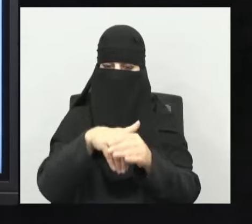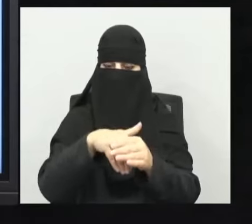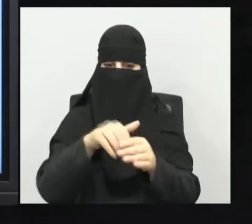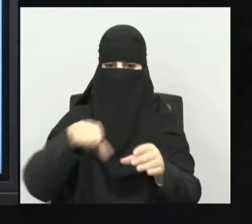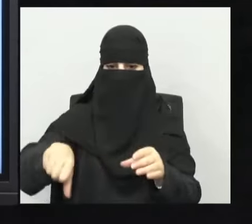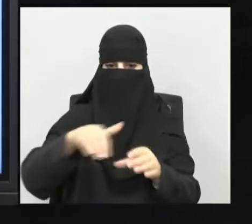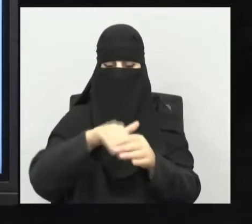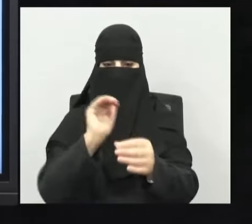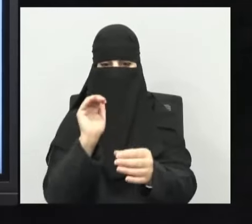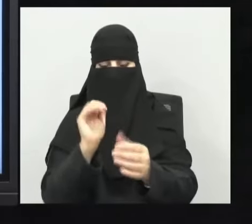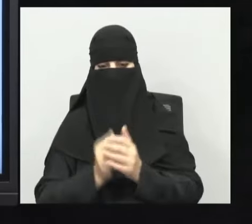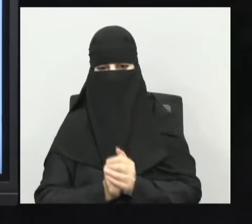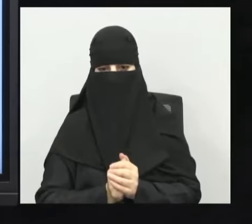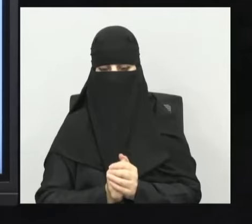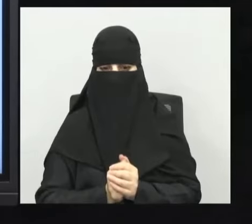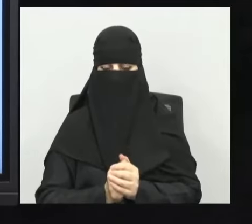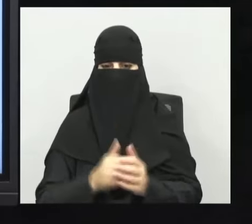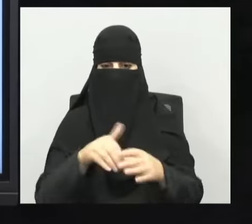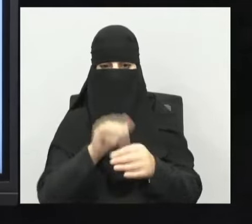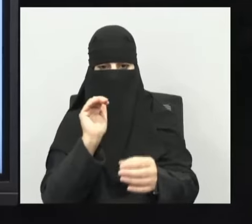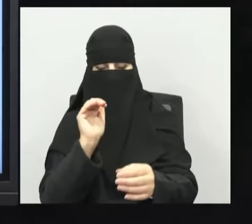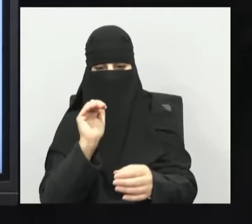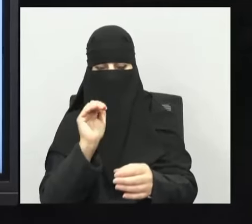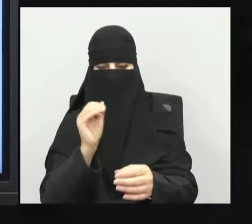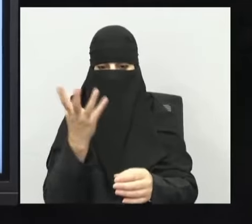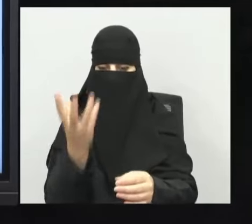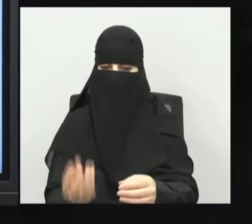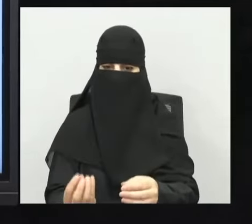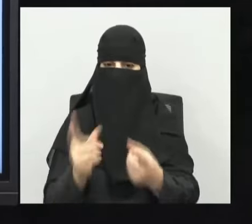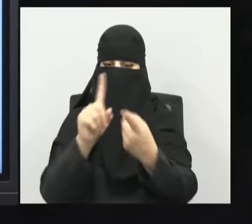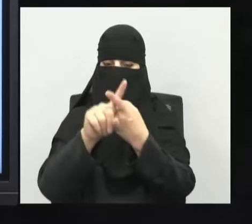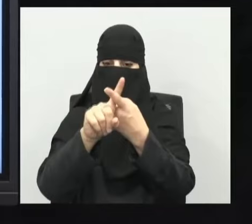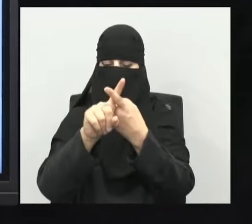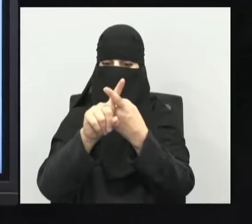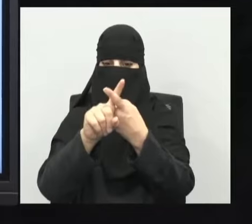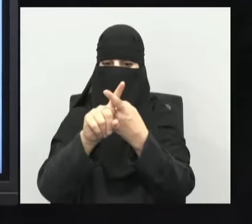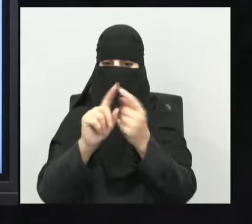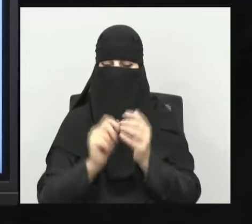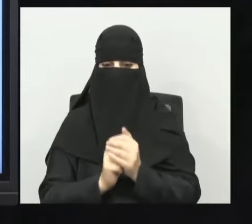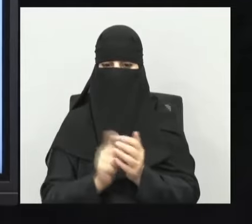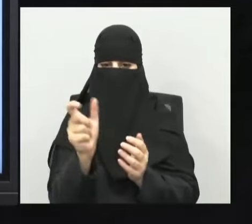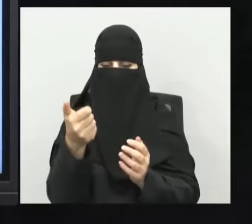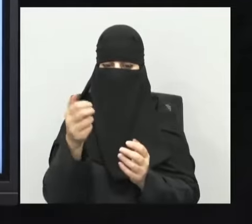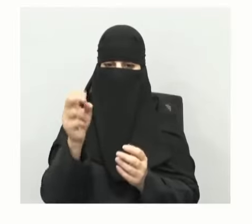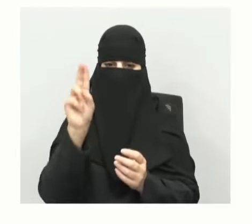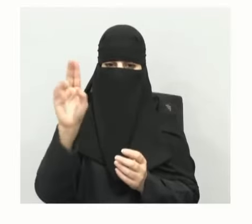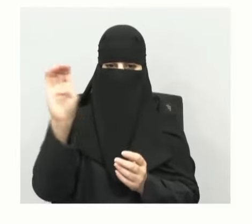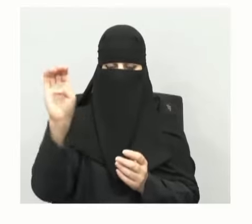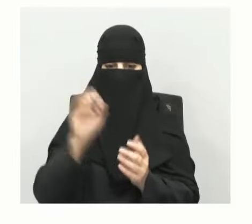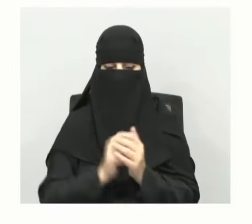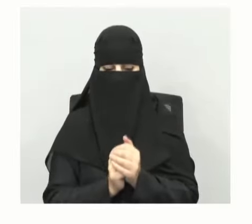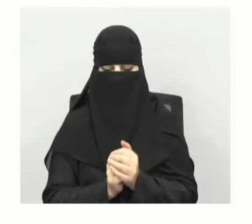والمخرجه خلاص يا ابطال المخرجات هنا هي ناتج الضرب صح ولا لا في هذه العمليه اسعدكم الله